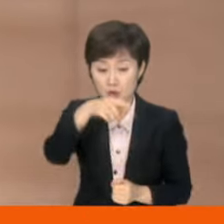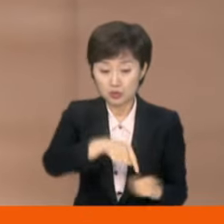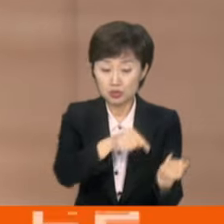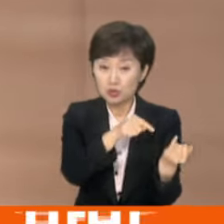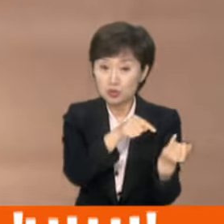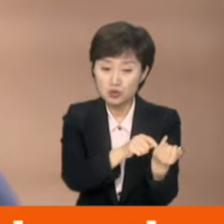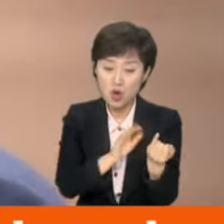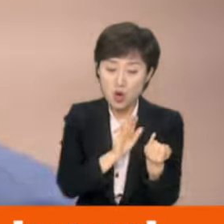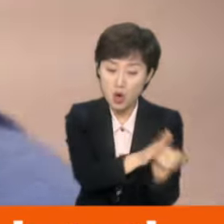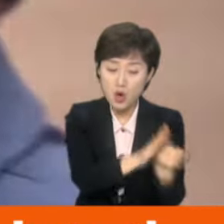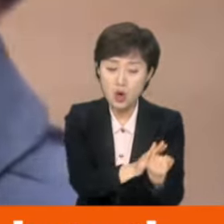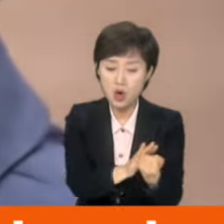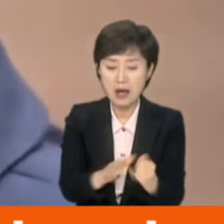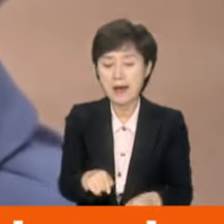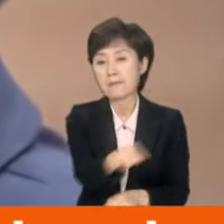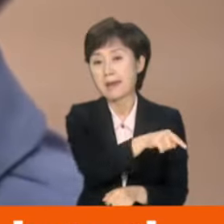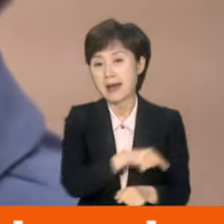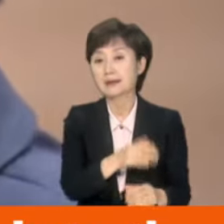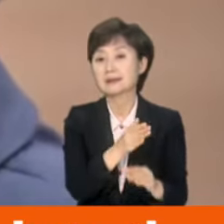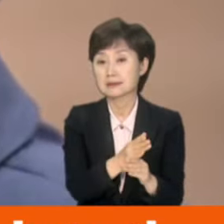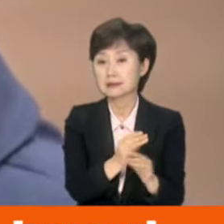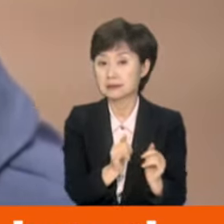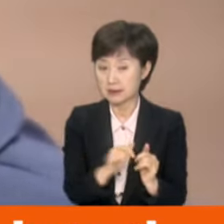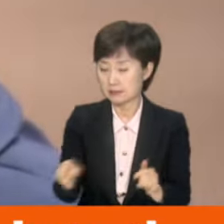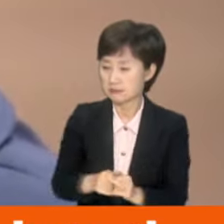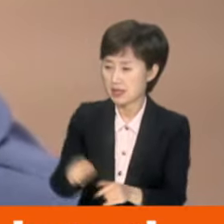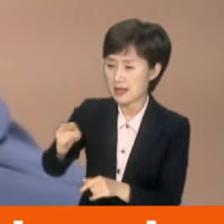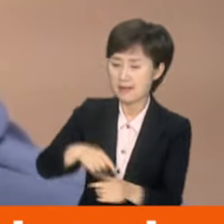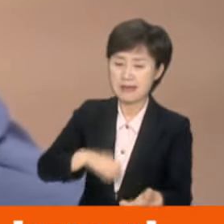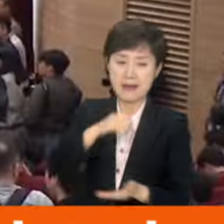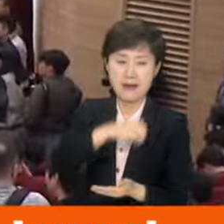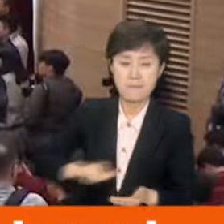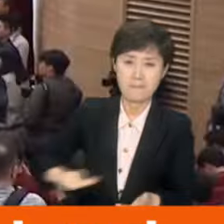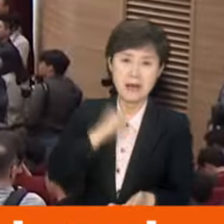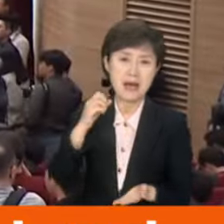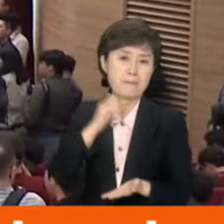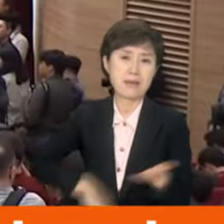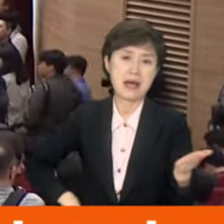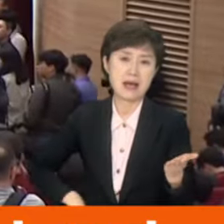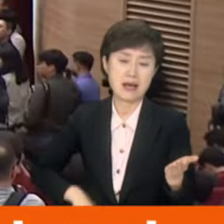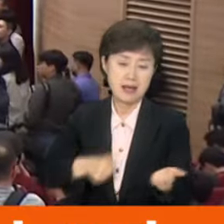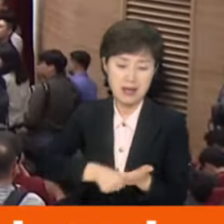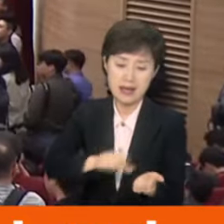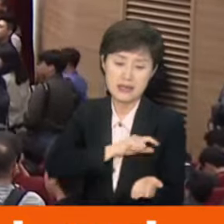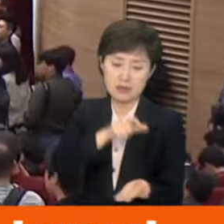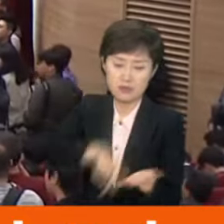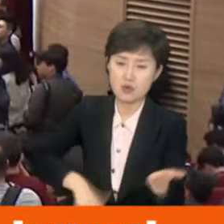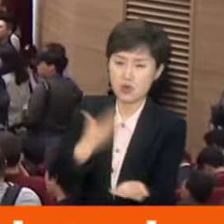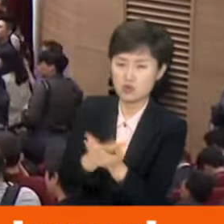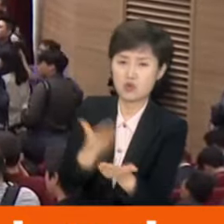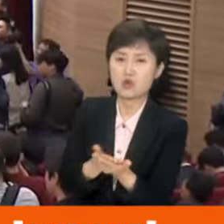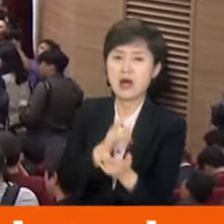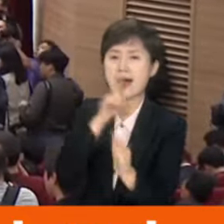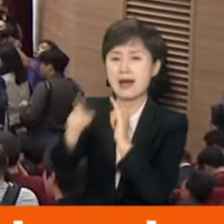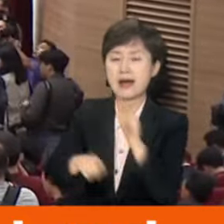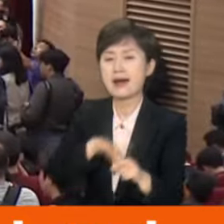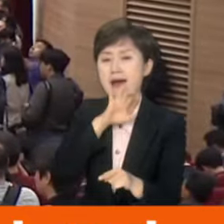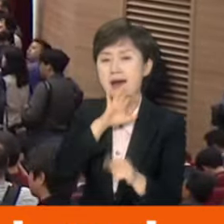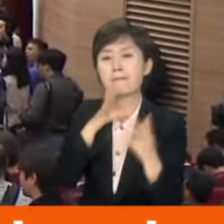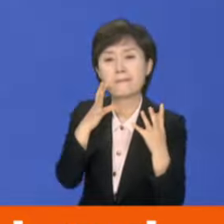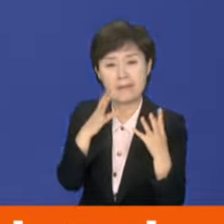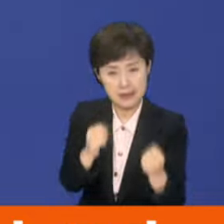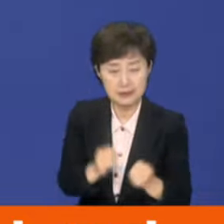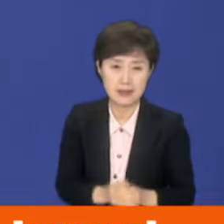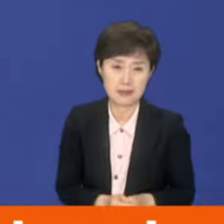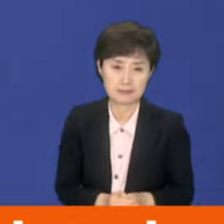당선인을 적극 지지한 일부 강성 당원들을 중심으로 탈당을 예고하거나 투표 명단을 공개하라는 요구까지 나오며 여진이 이어지는